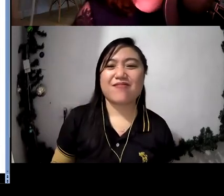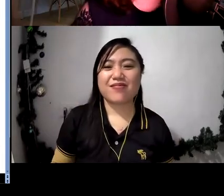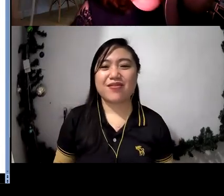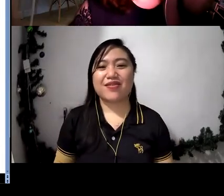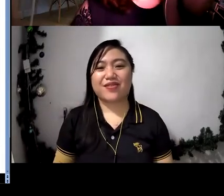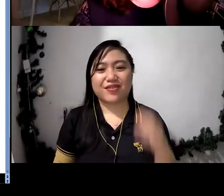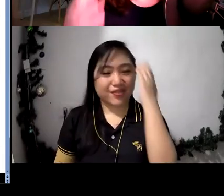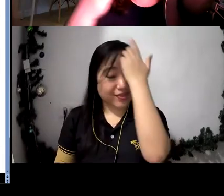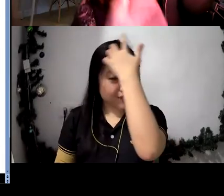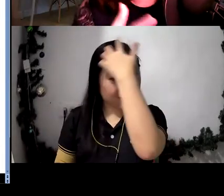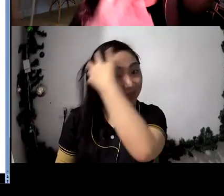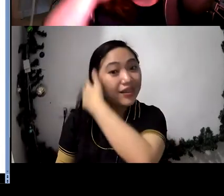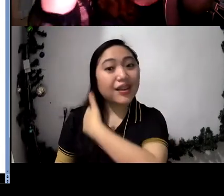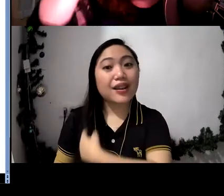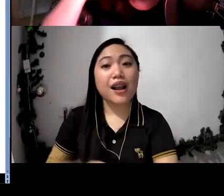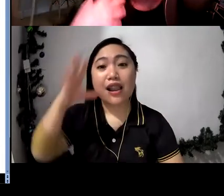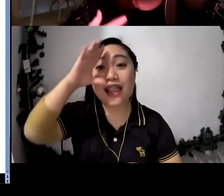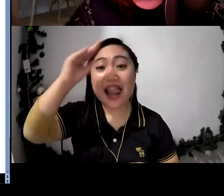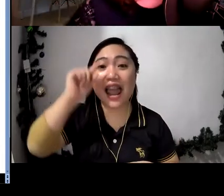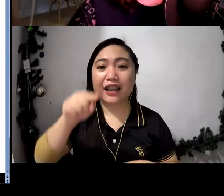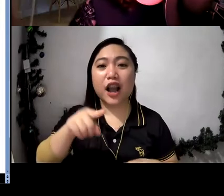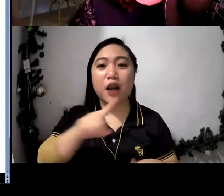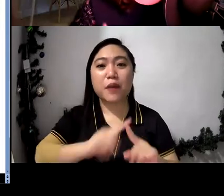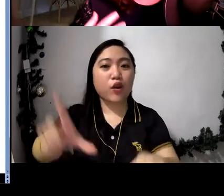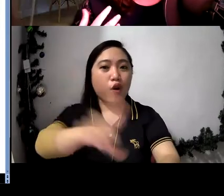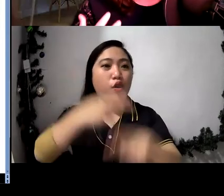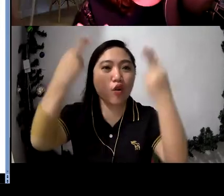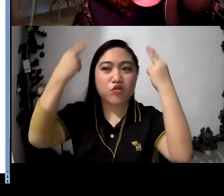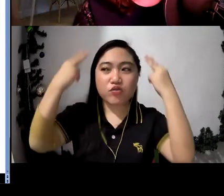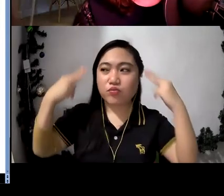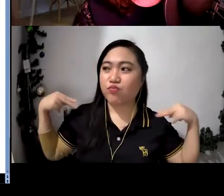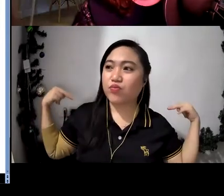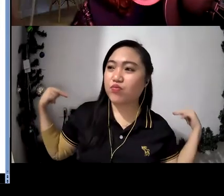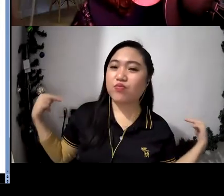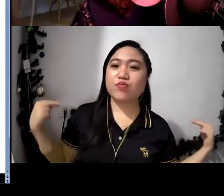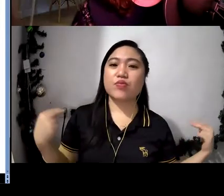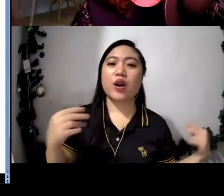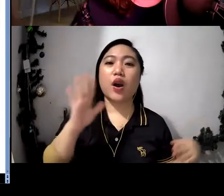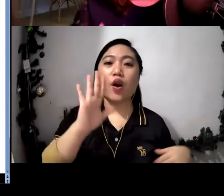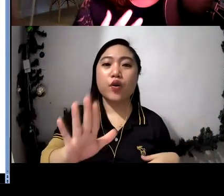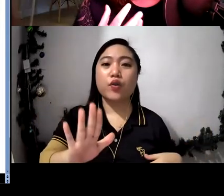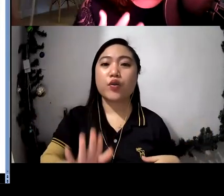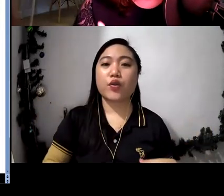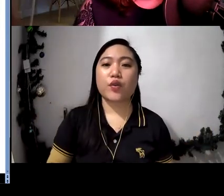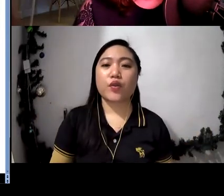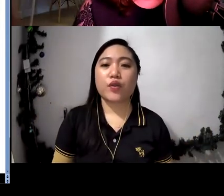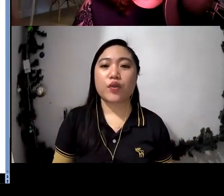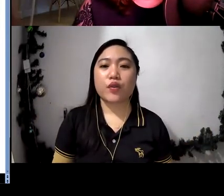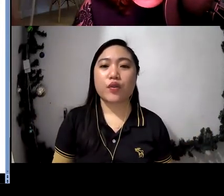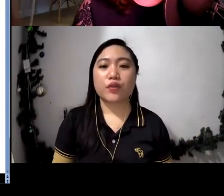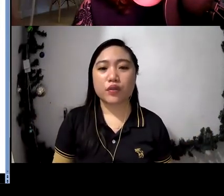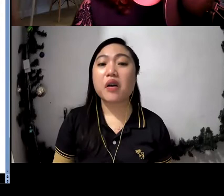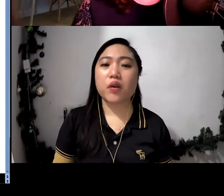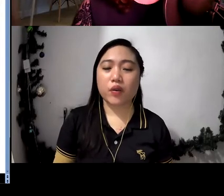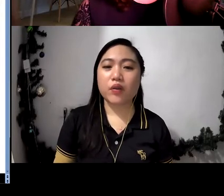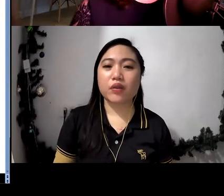no? So, lalaki ka, pero long hair ka, no? Yung gender expression mo ay gender non-conforming, no?